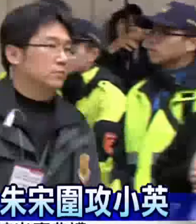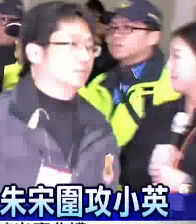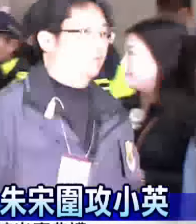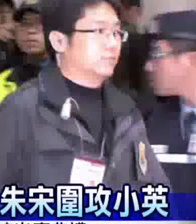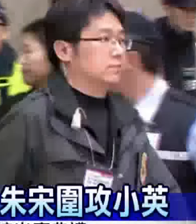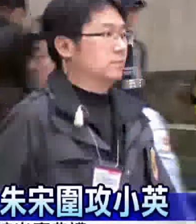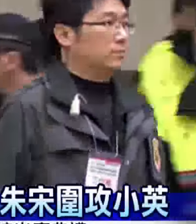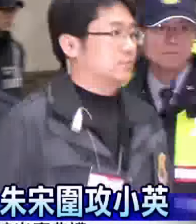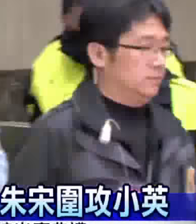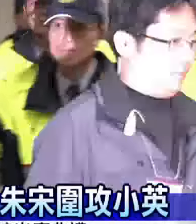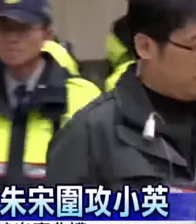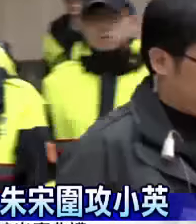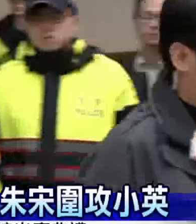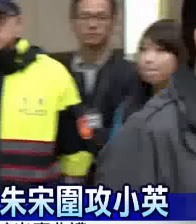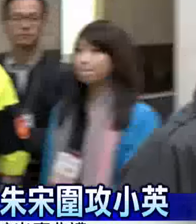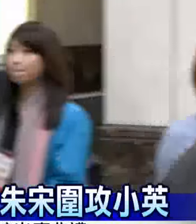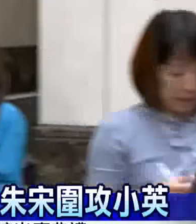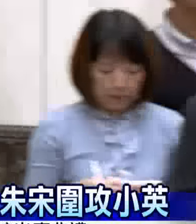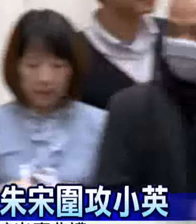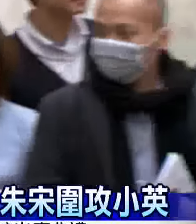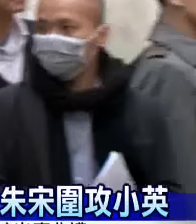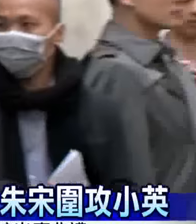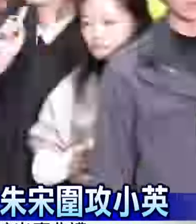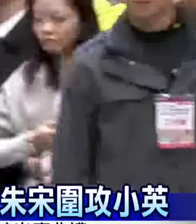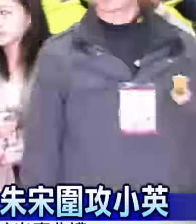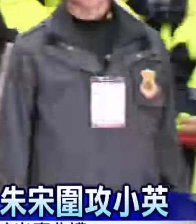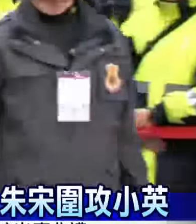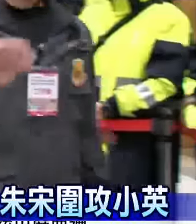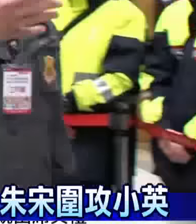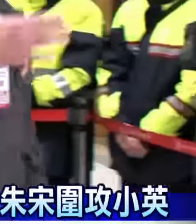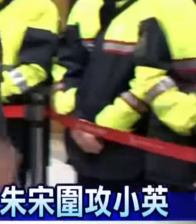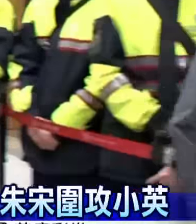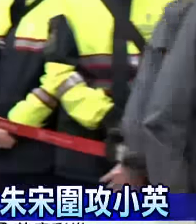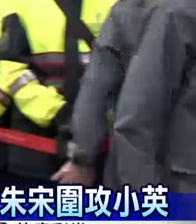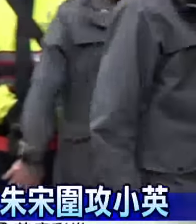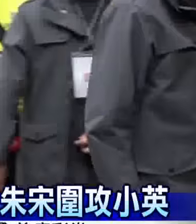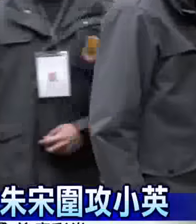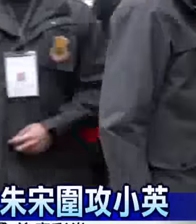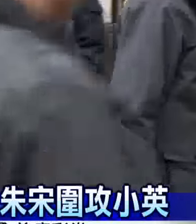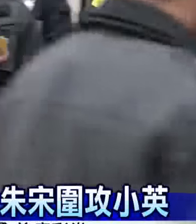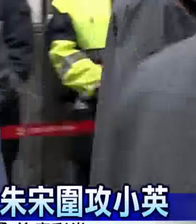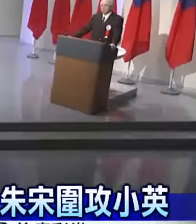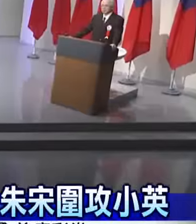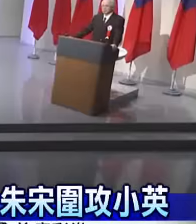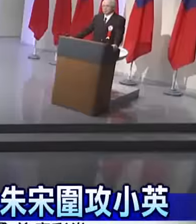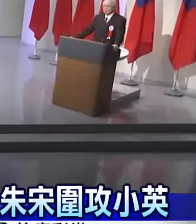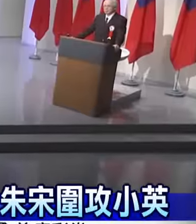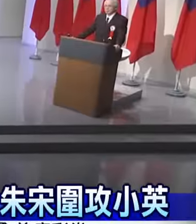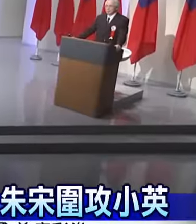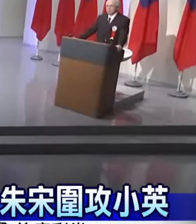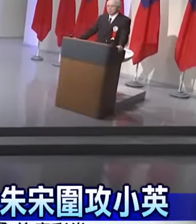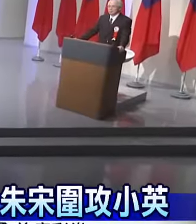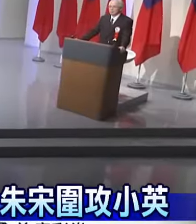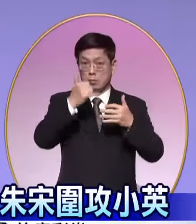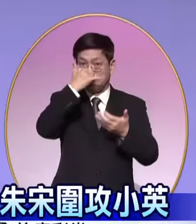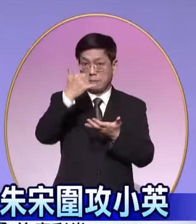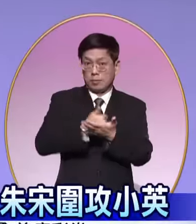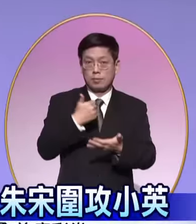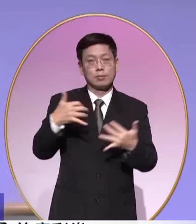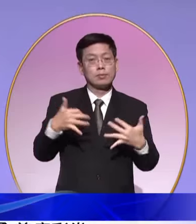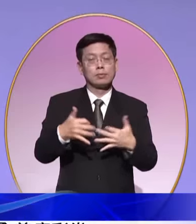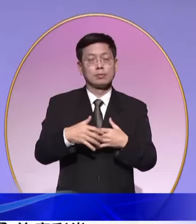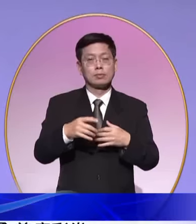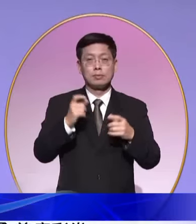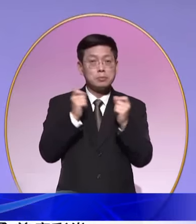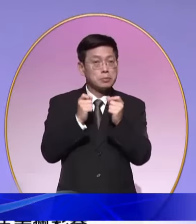2016总统大选证监会最终场，三人依旧火力猛烈，朱宋两人更结盟，用美猪议题围攻蔡英文。 这两